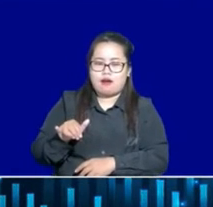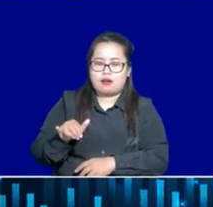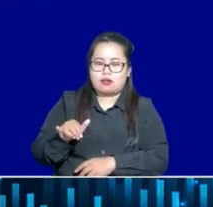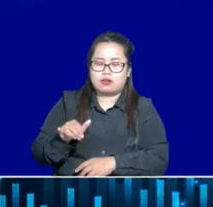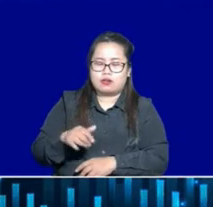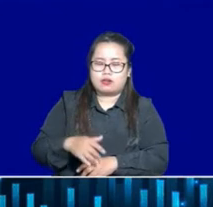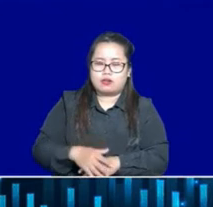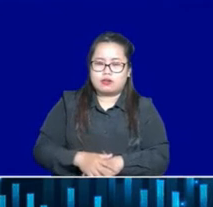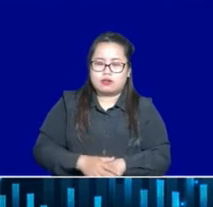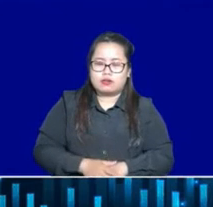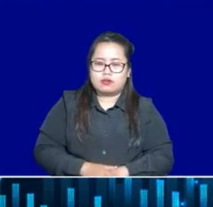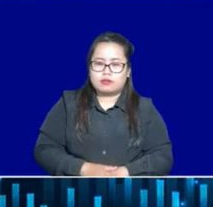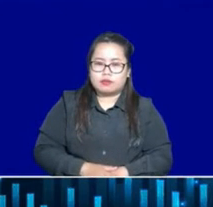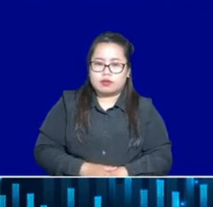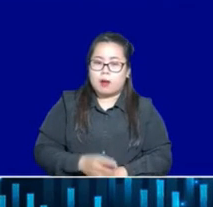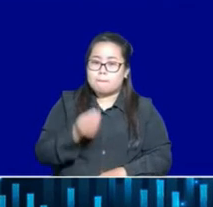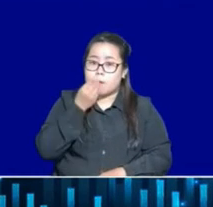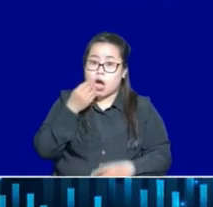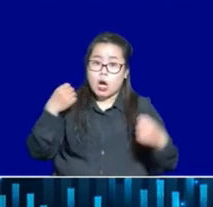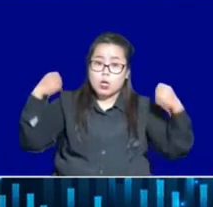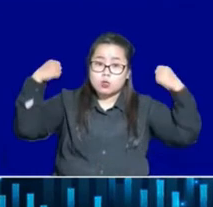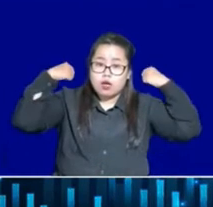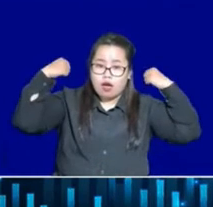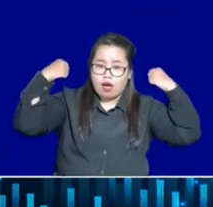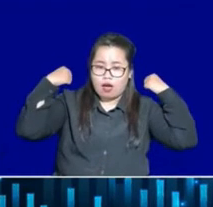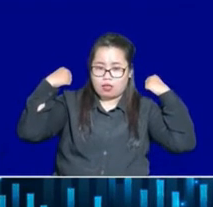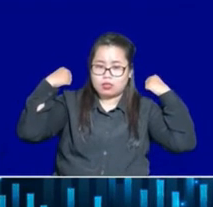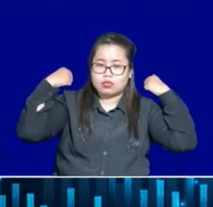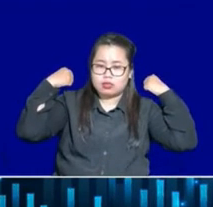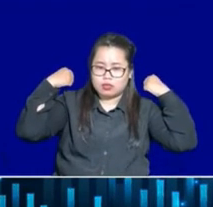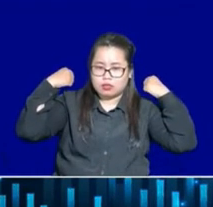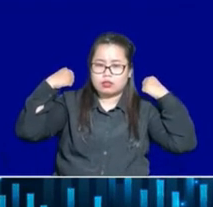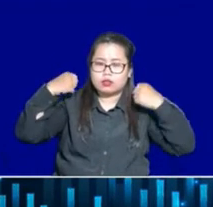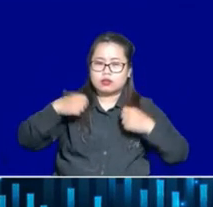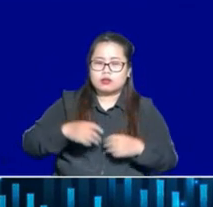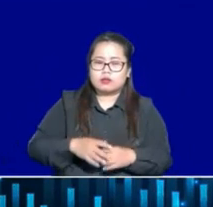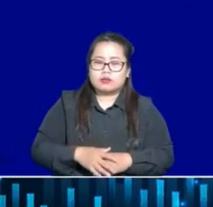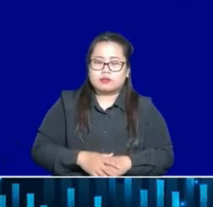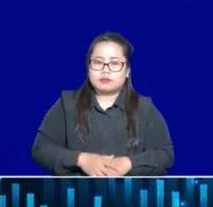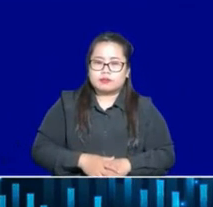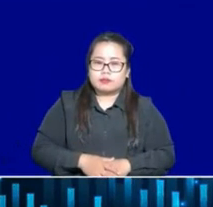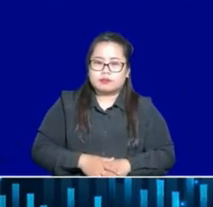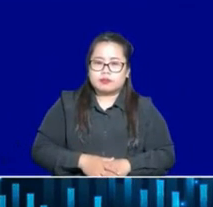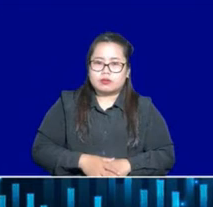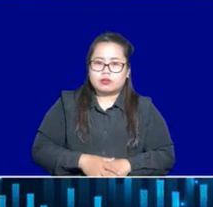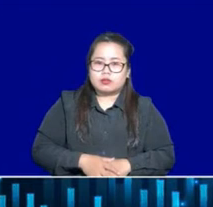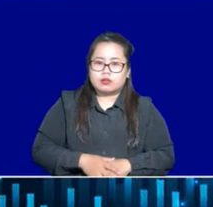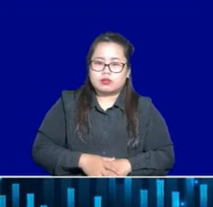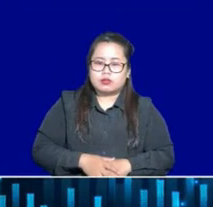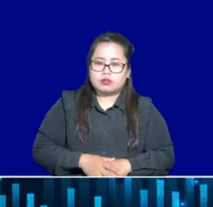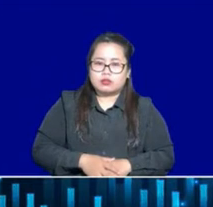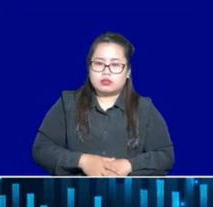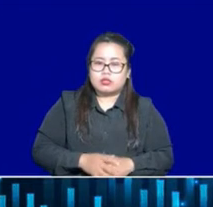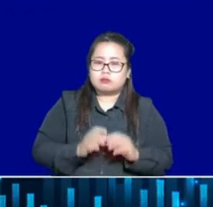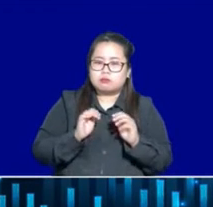makanan yang sehat, ya. Dan juga bisa selesai dan